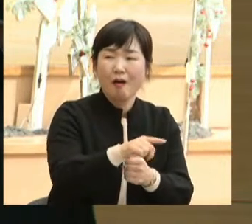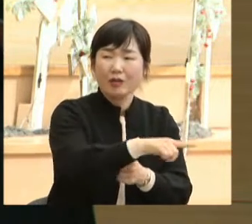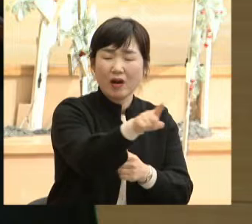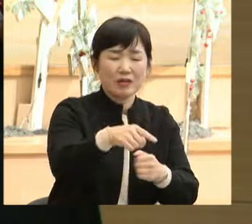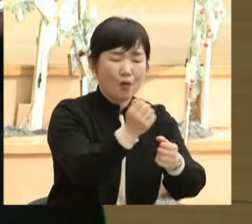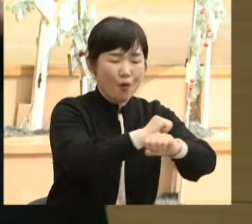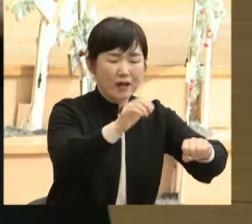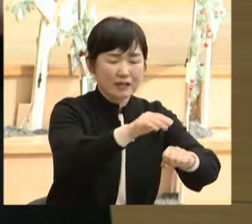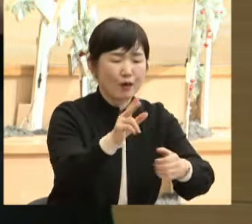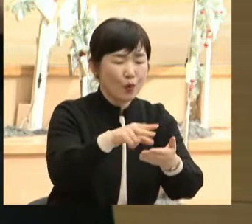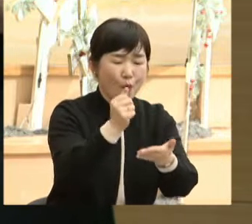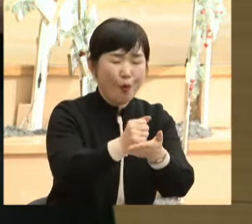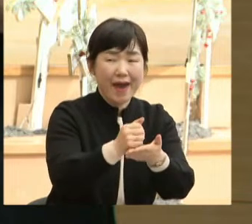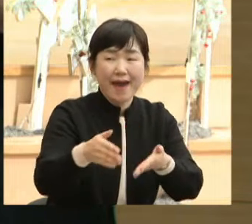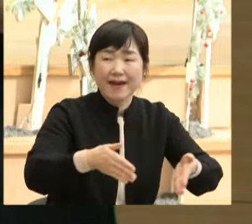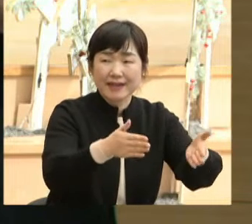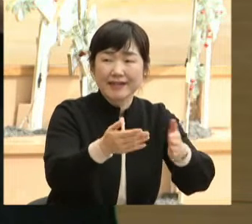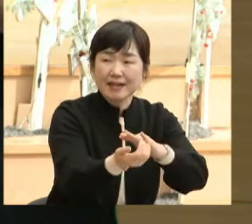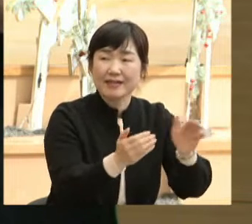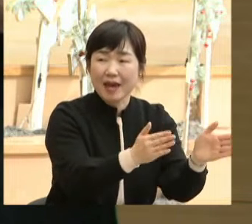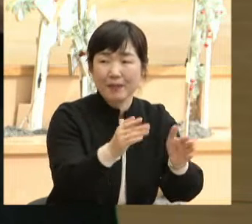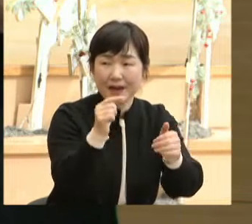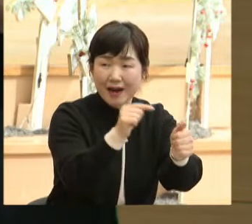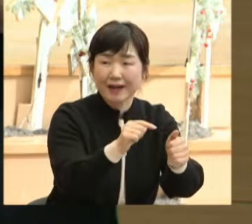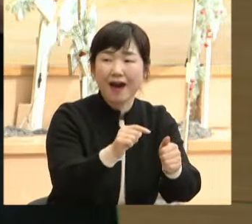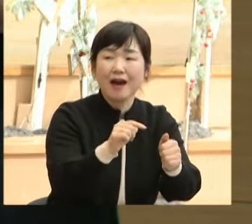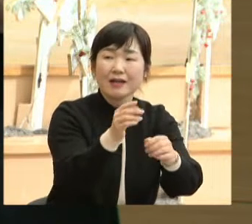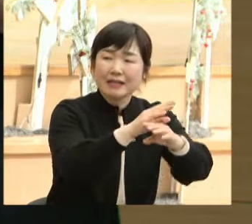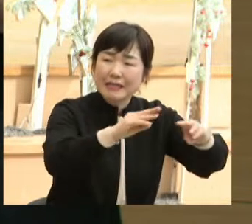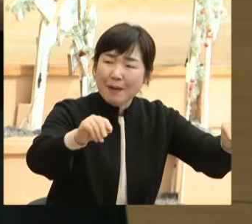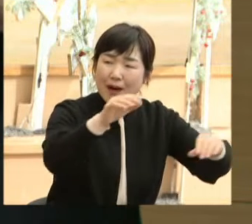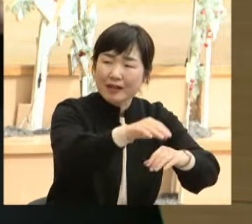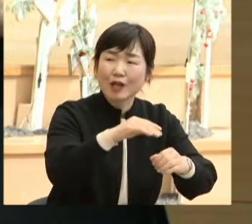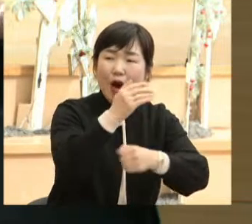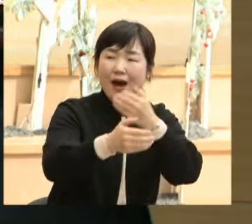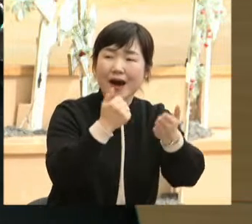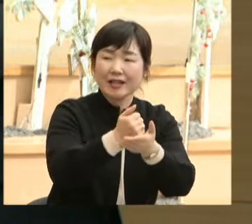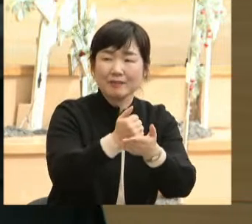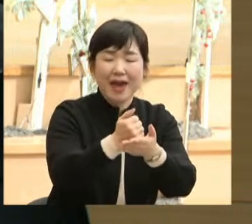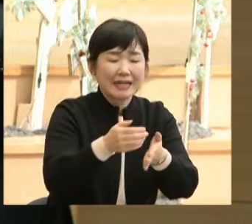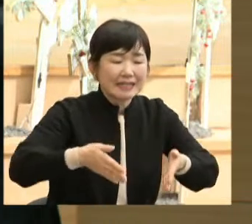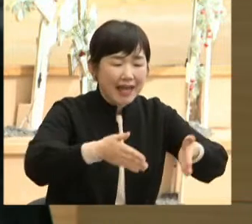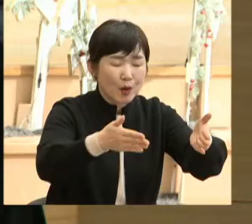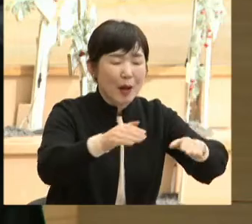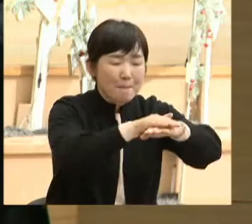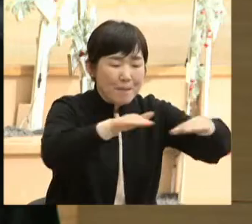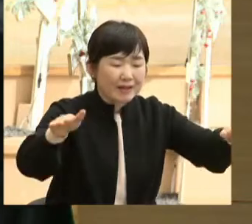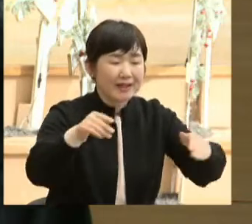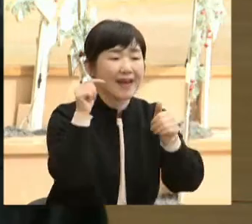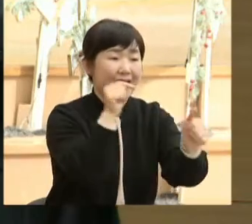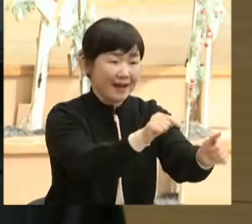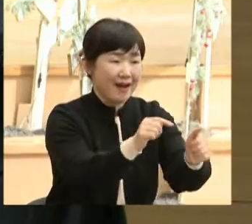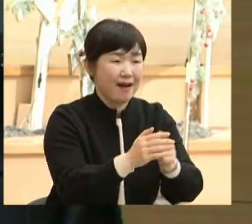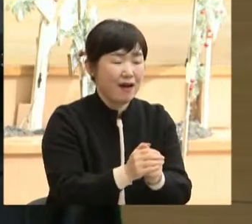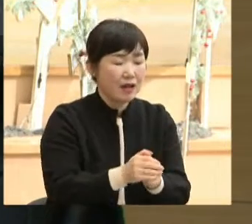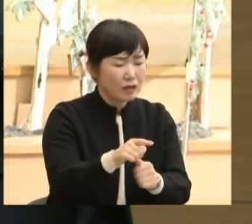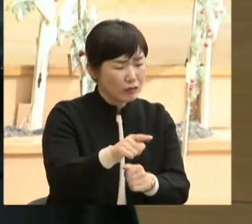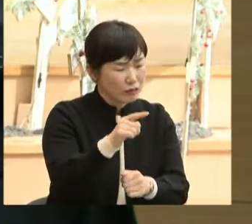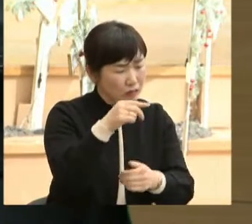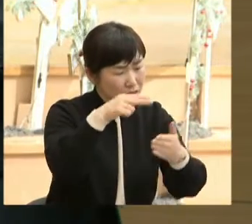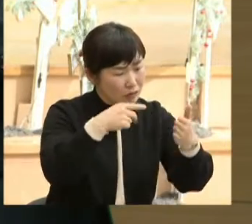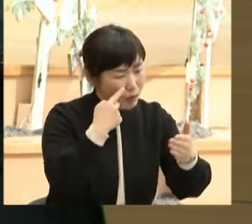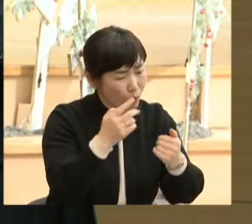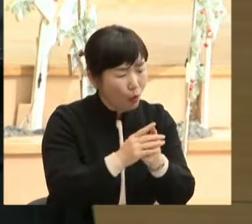여호와 의지하라 사막에서 우리 하나님의 대로를 평탄하게 알아 누구를 예언하지 모르면